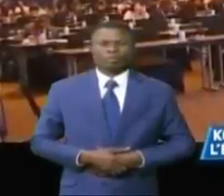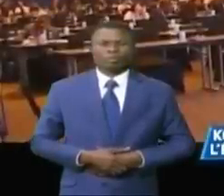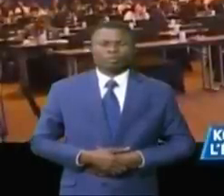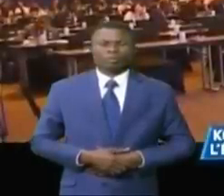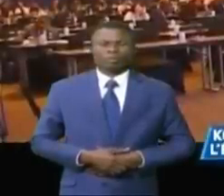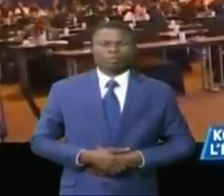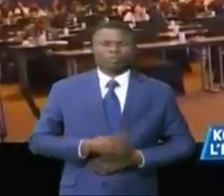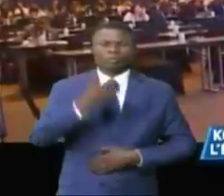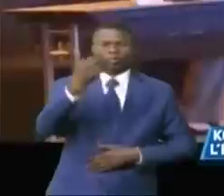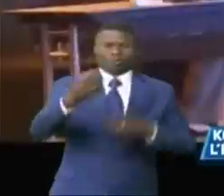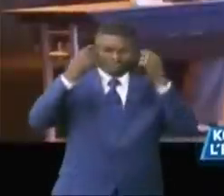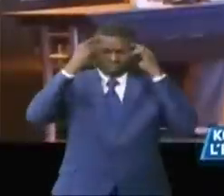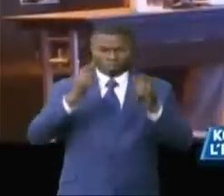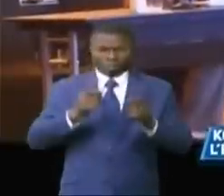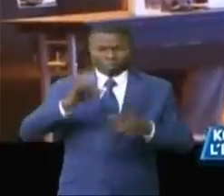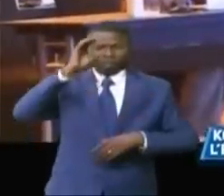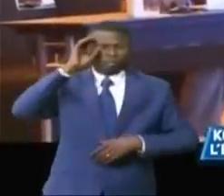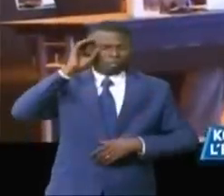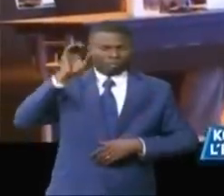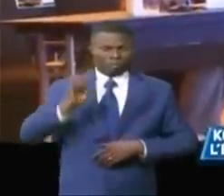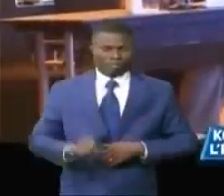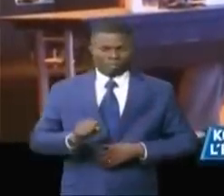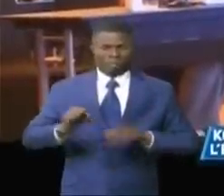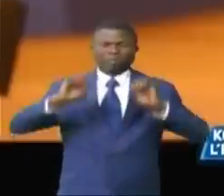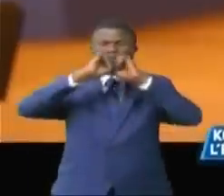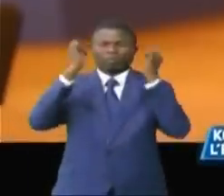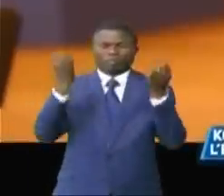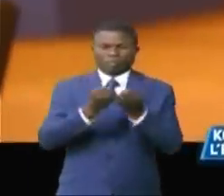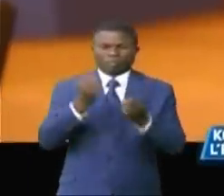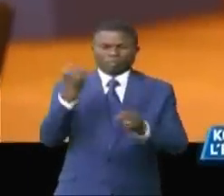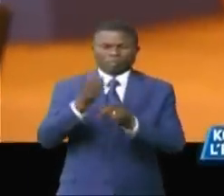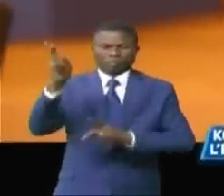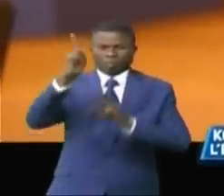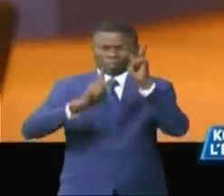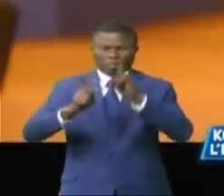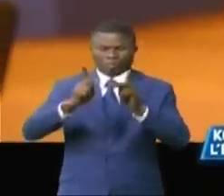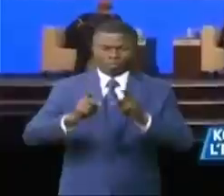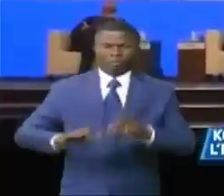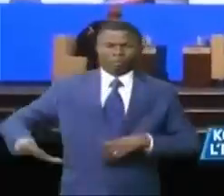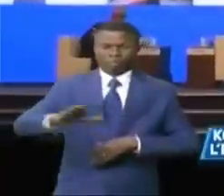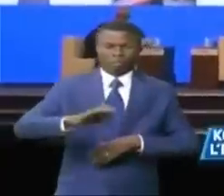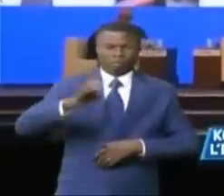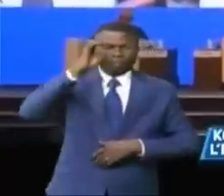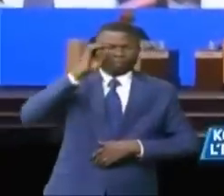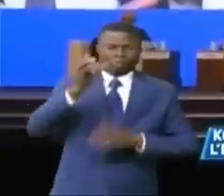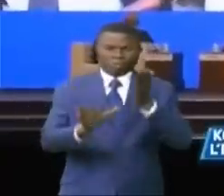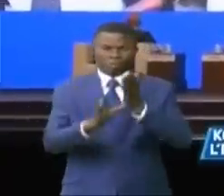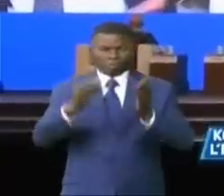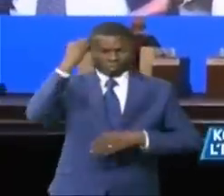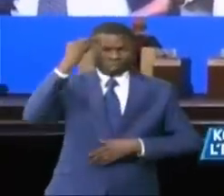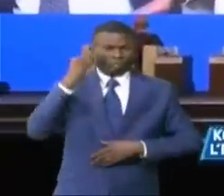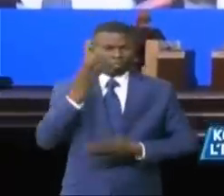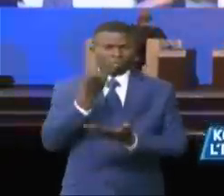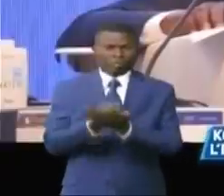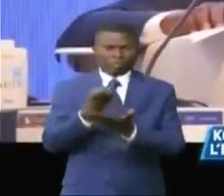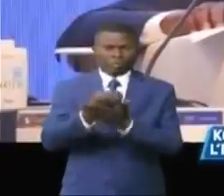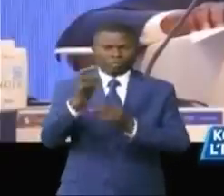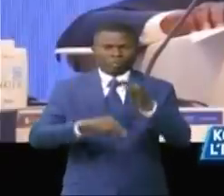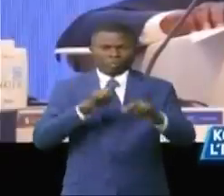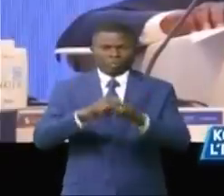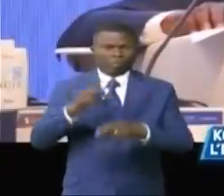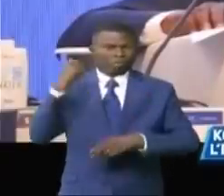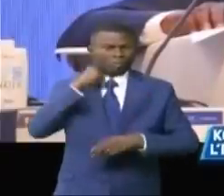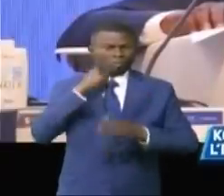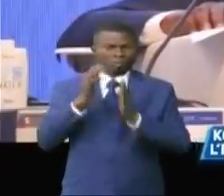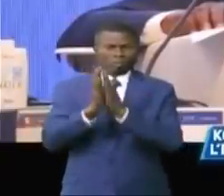Devant les décideurs coréens et les entreprises du secteur public et privé coréen, le vice-premier ministre, ministre de l'économie nationale, le Dr